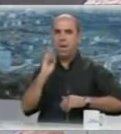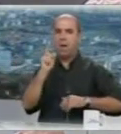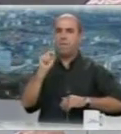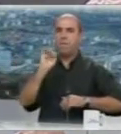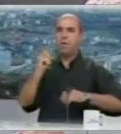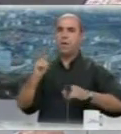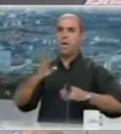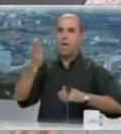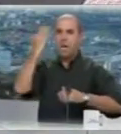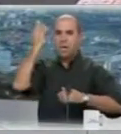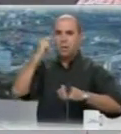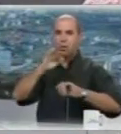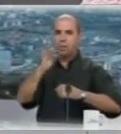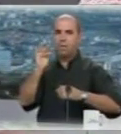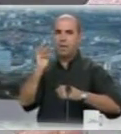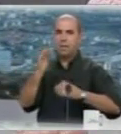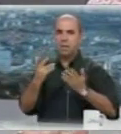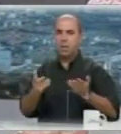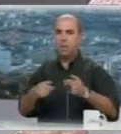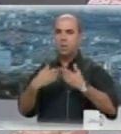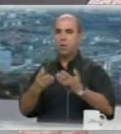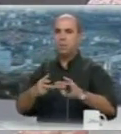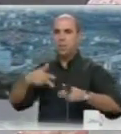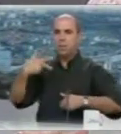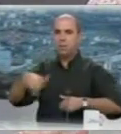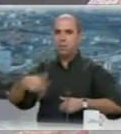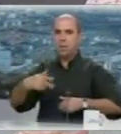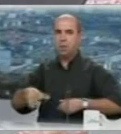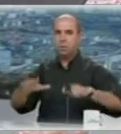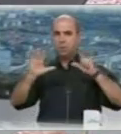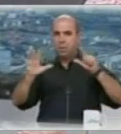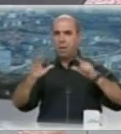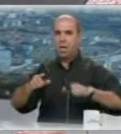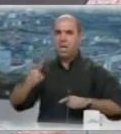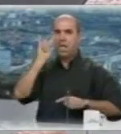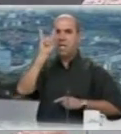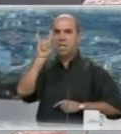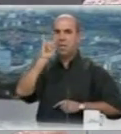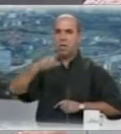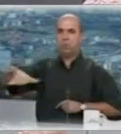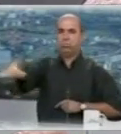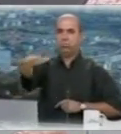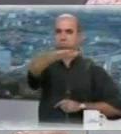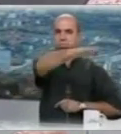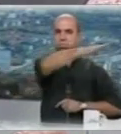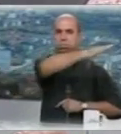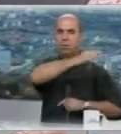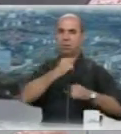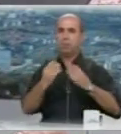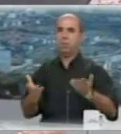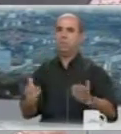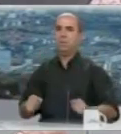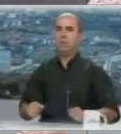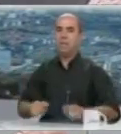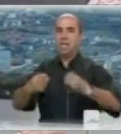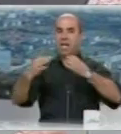شرق فرنسا، ومنحتهم 807 هكتار. تصور 807 هكتار، يعني واحد عملية حسابية بسيطة، واحد أكثر من